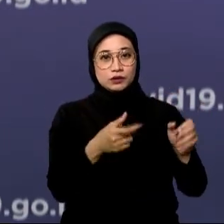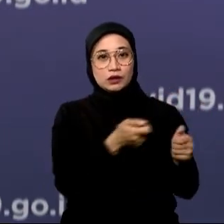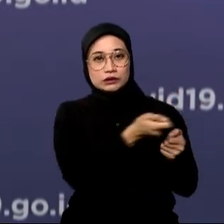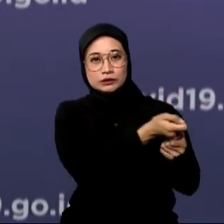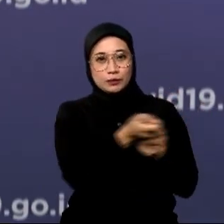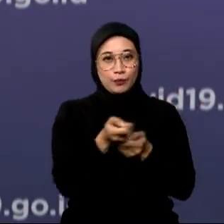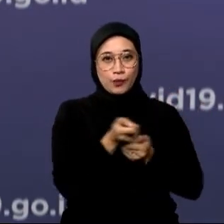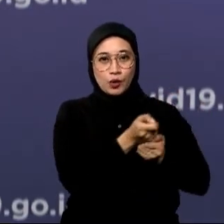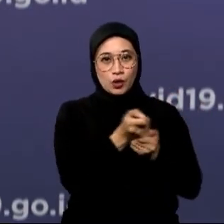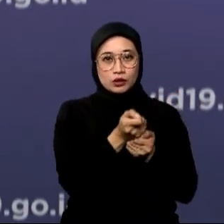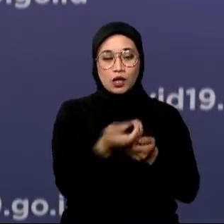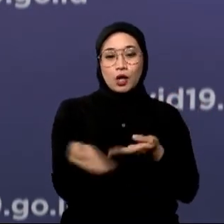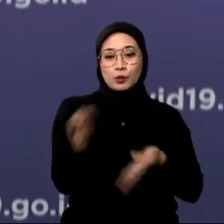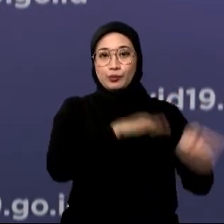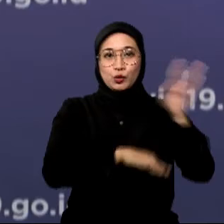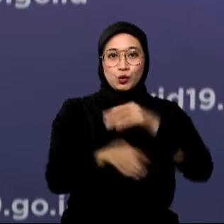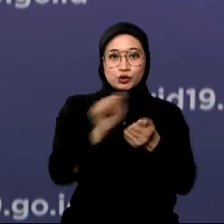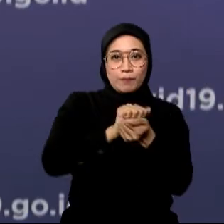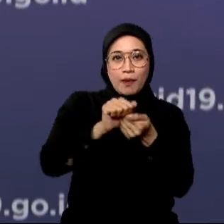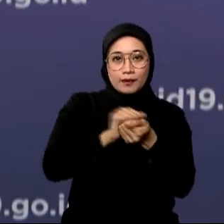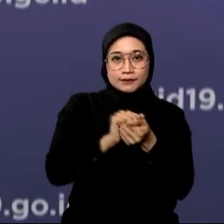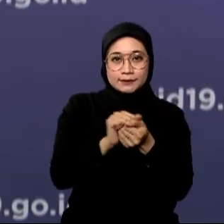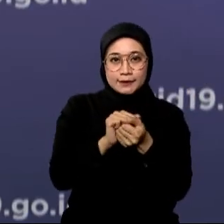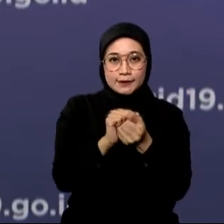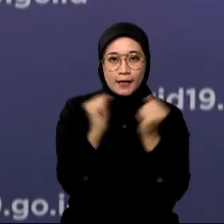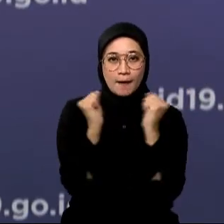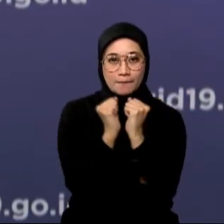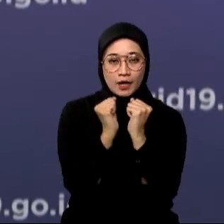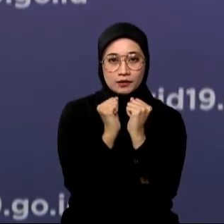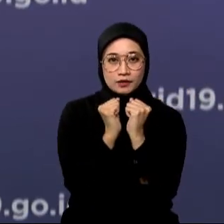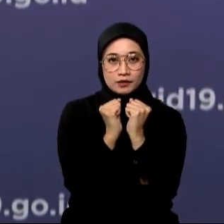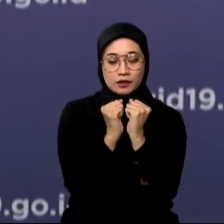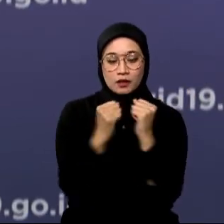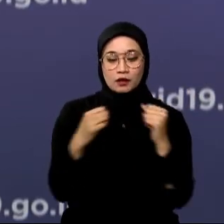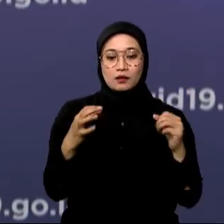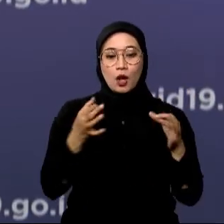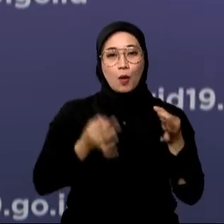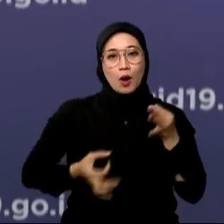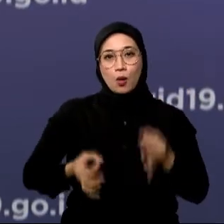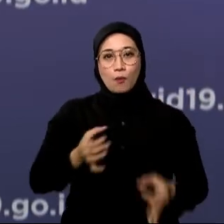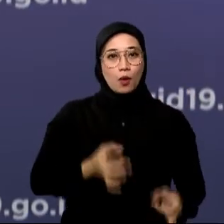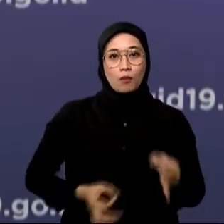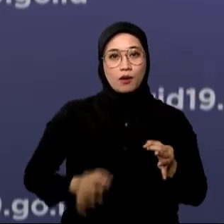atau dibungkus dengan plastik yang diikat rapat serta ditutup semua lubang-lubang tubuhnya.